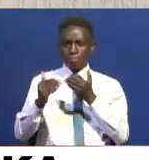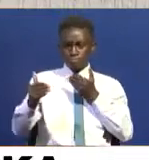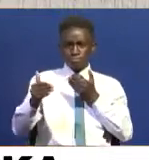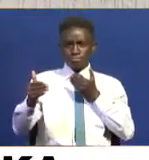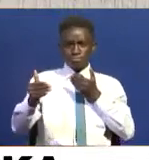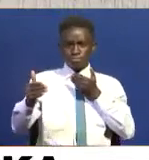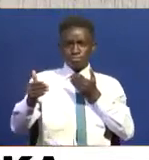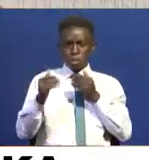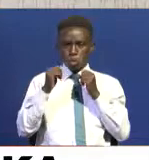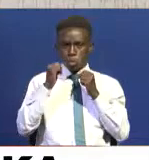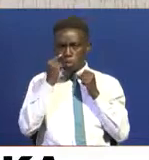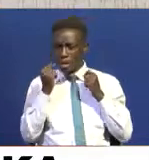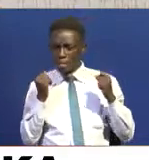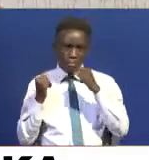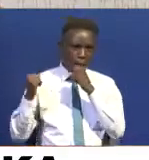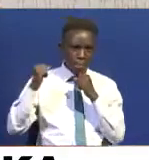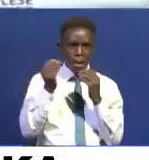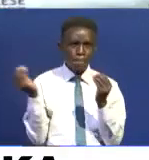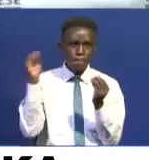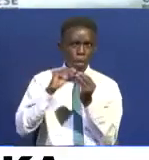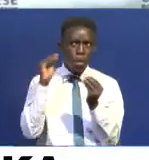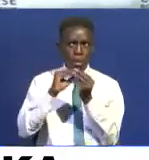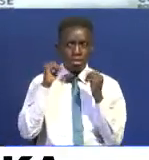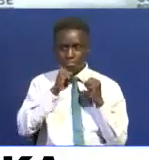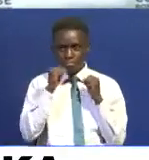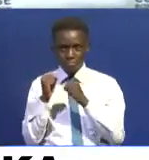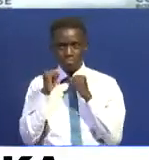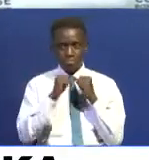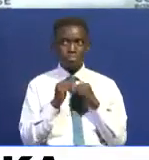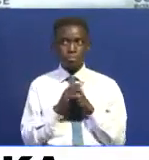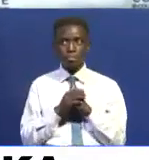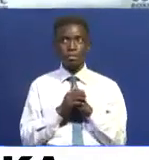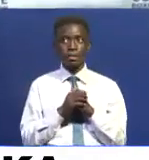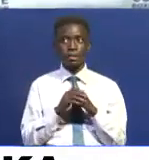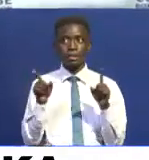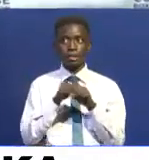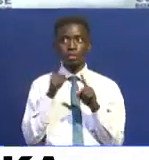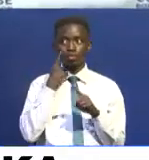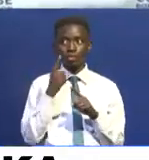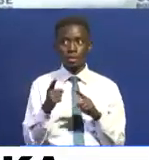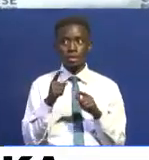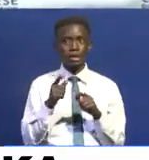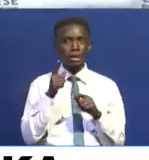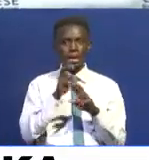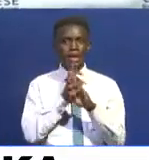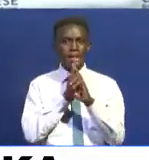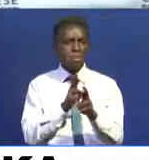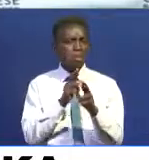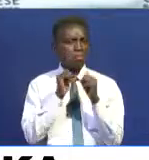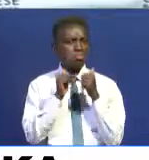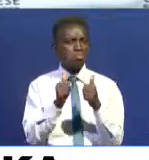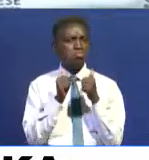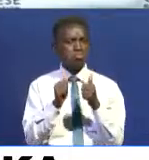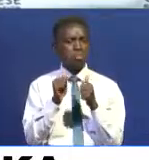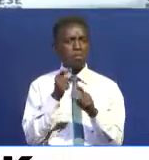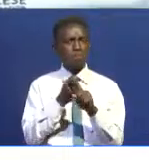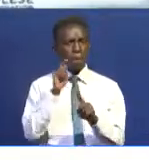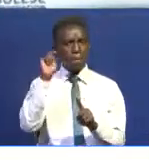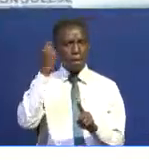with more punches and moving around. Matokeo hayo ni ya kuridhisha kwa kikosi cha Kenya, kwani mwaka uliopita